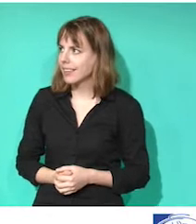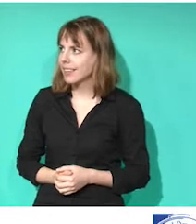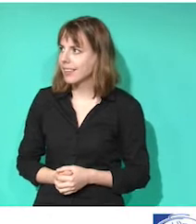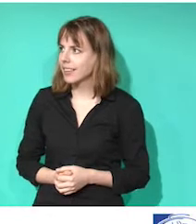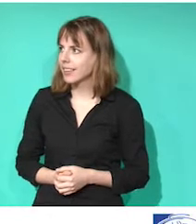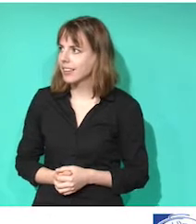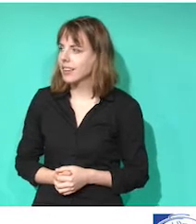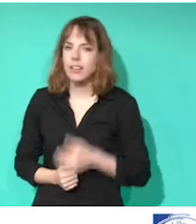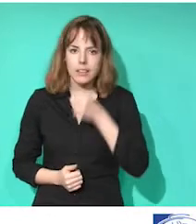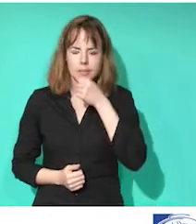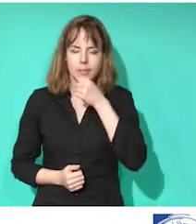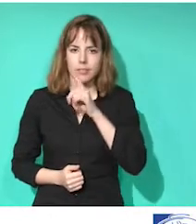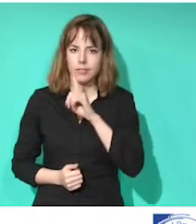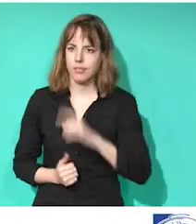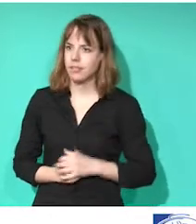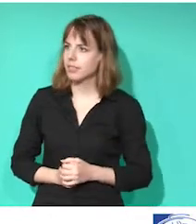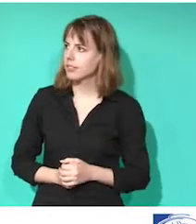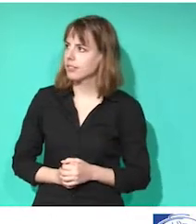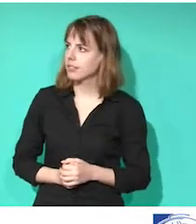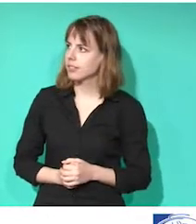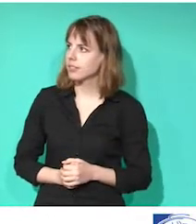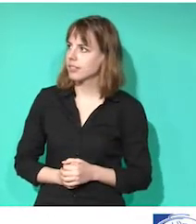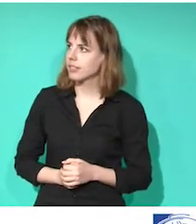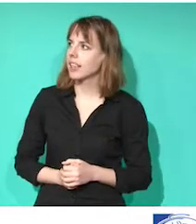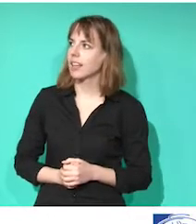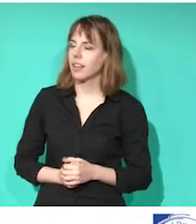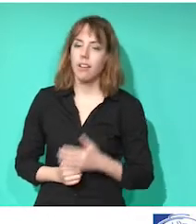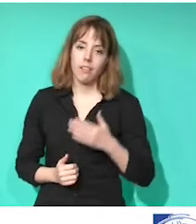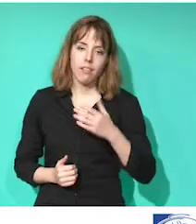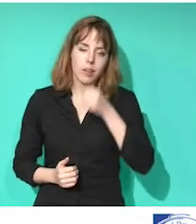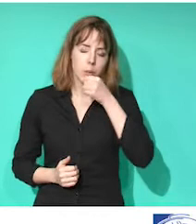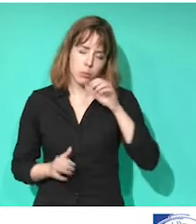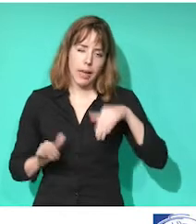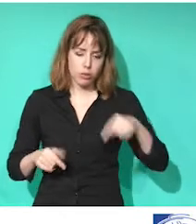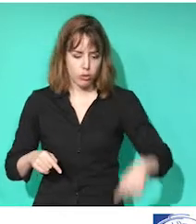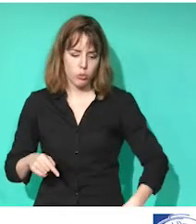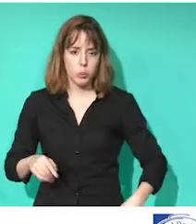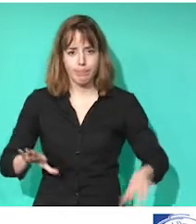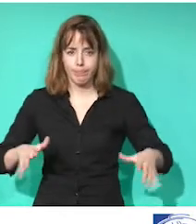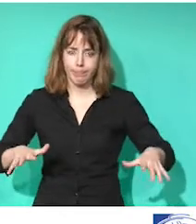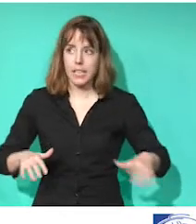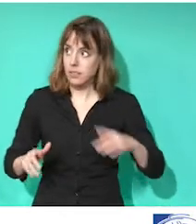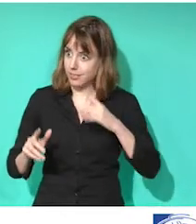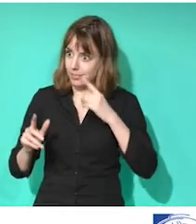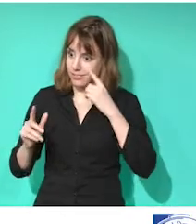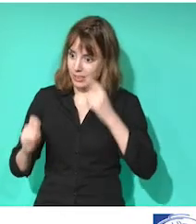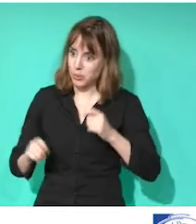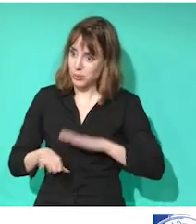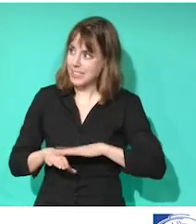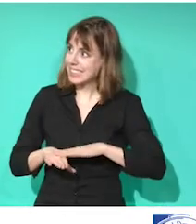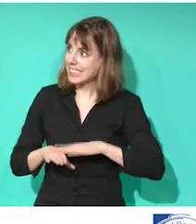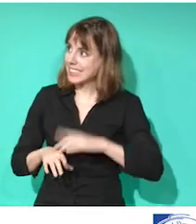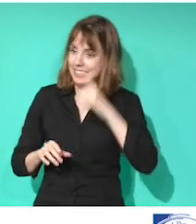Ah, le micro aussi. Ça marche ? Ça va marcher ? Ça marche mieux que le genou. Voilà. Bon, il faut faire attention. On